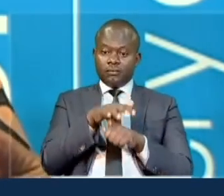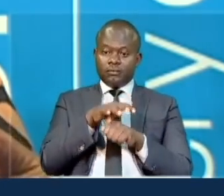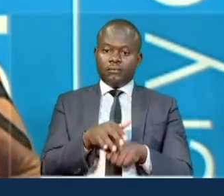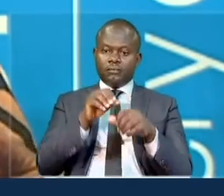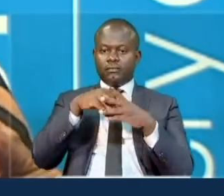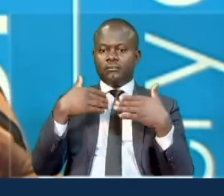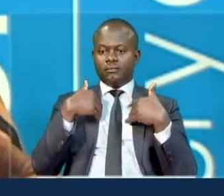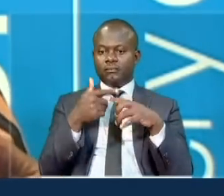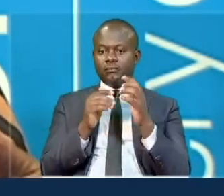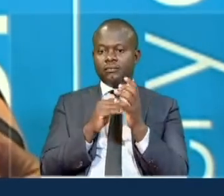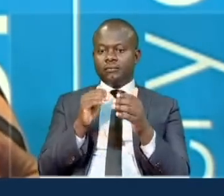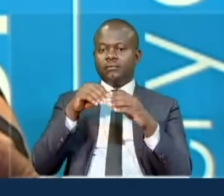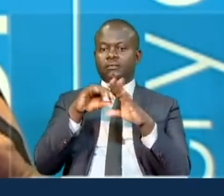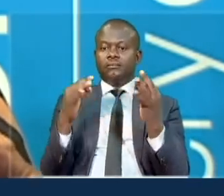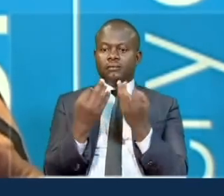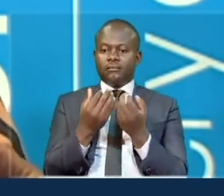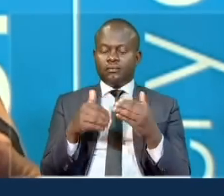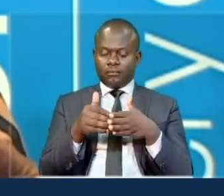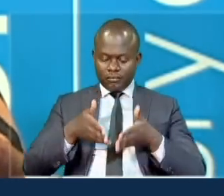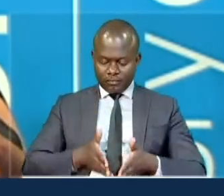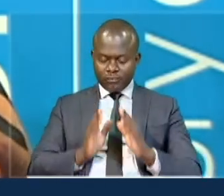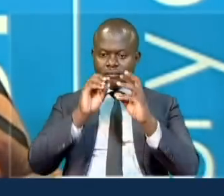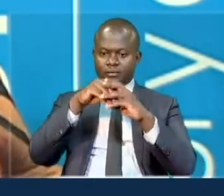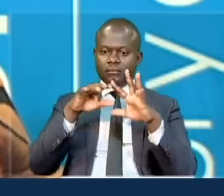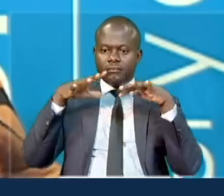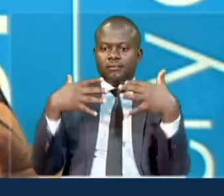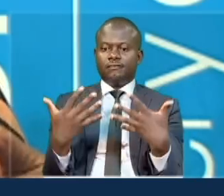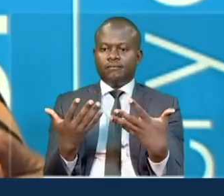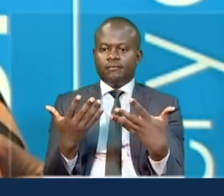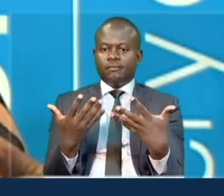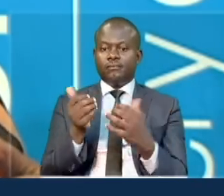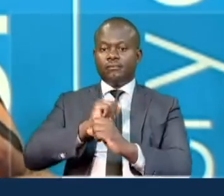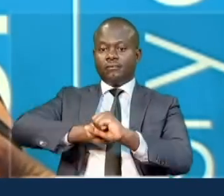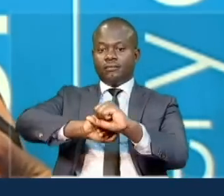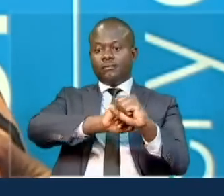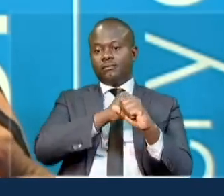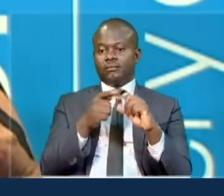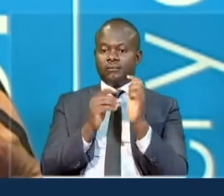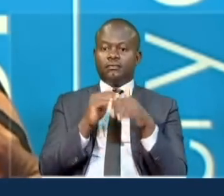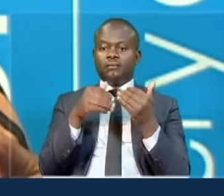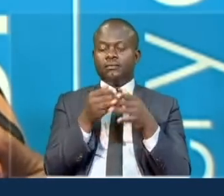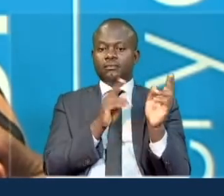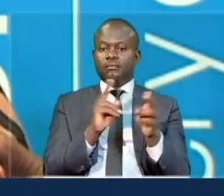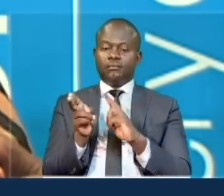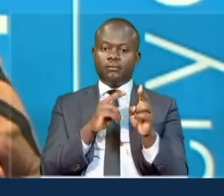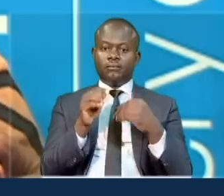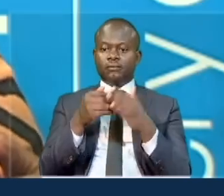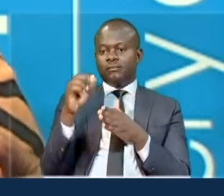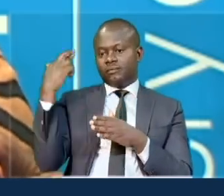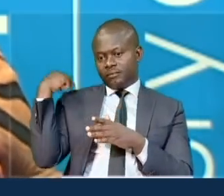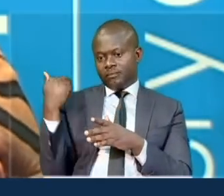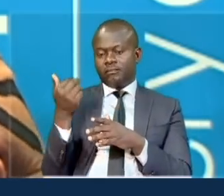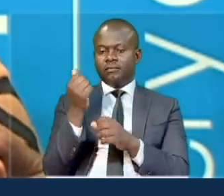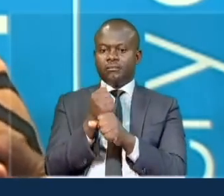ubuzima, ako noneho n'umuryango umwana avukamo ni gute abungwabungwa. N'ubundi abashinzwe